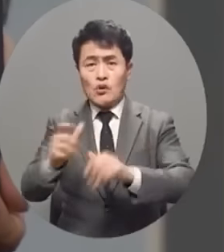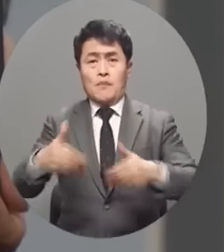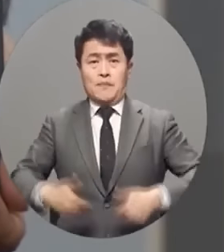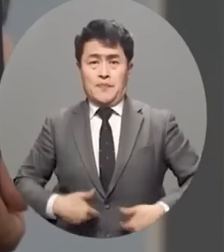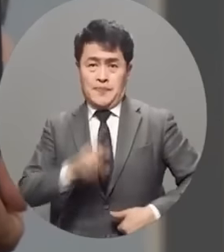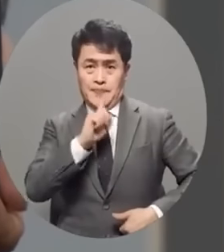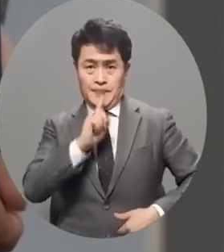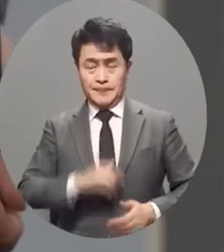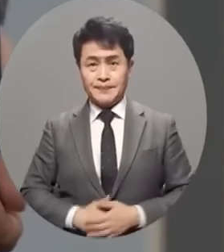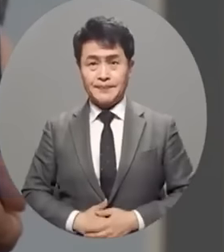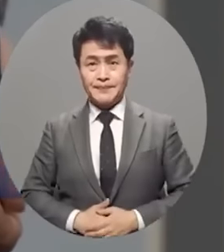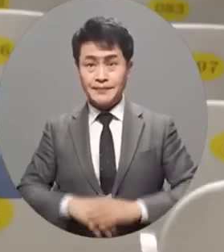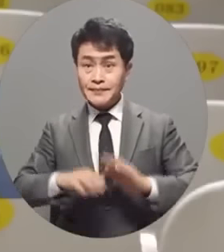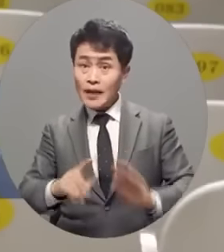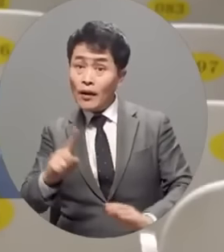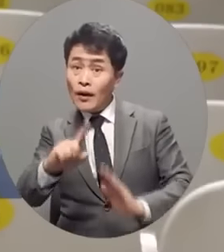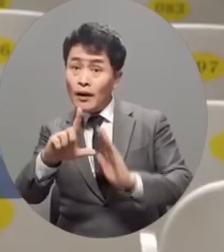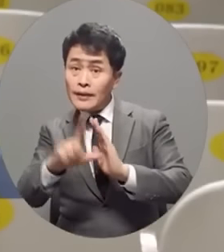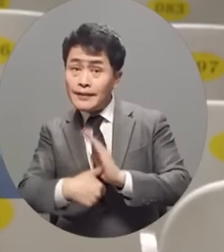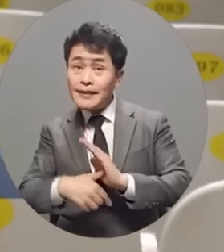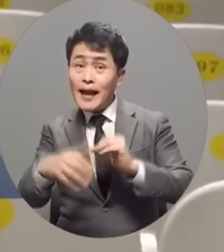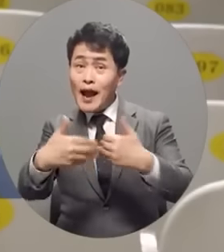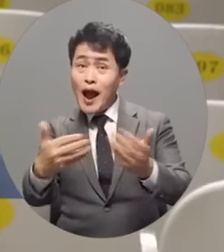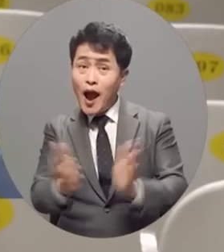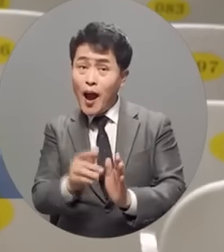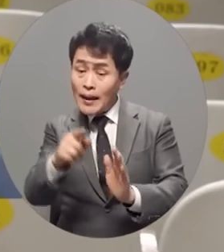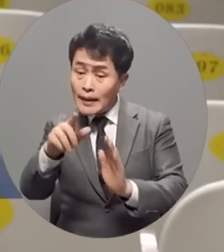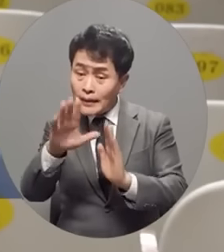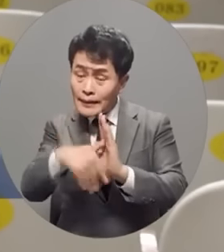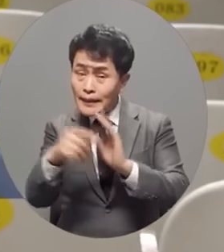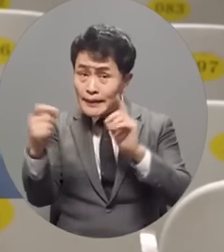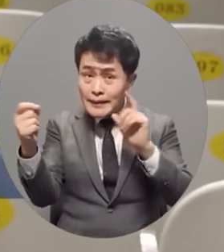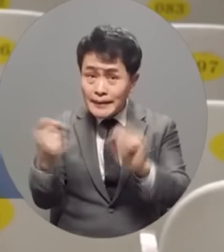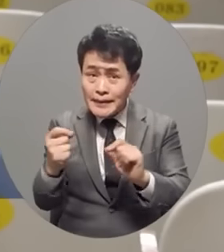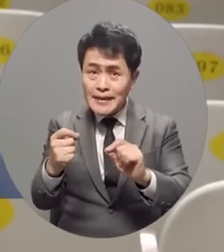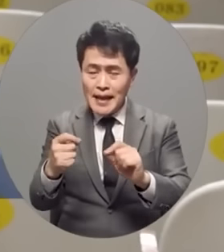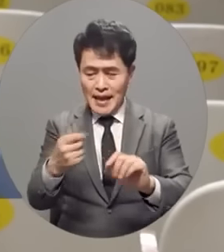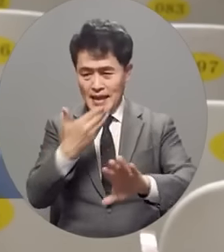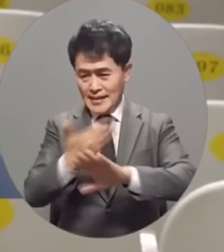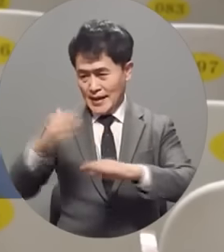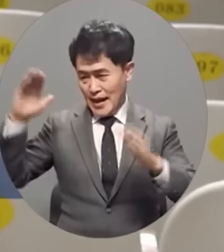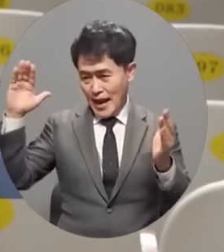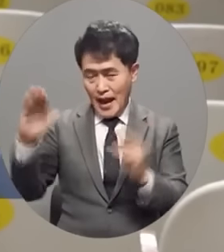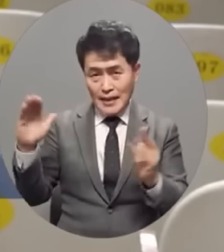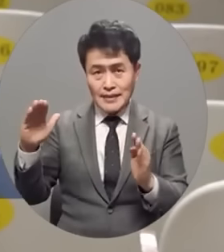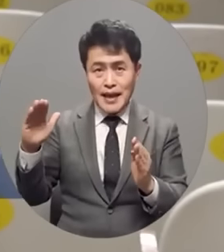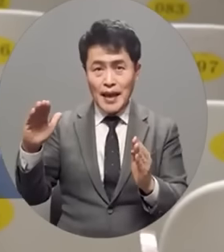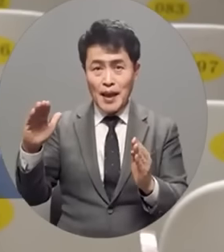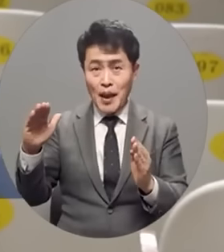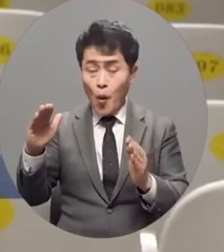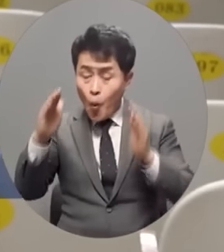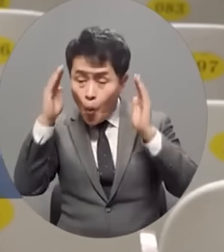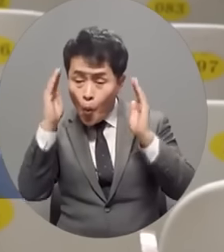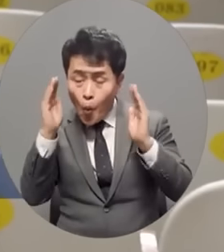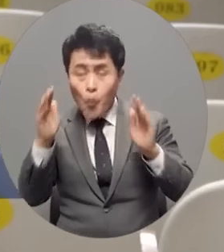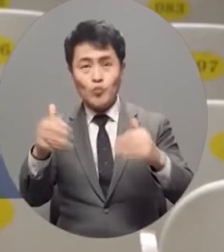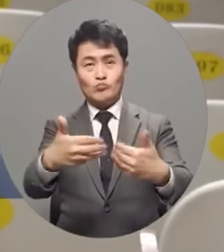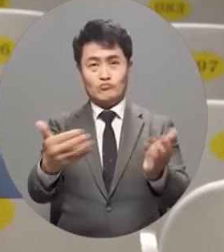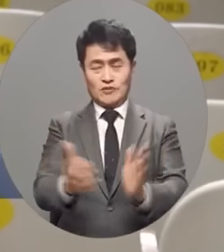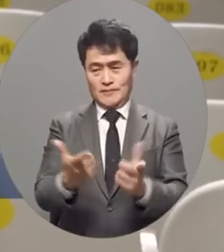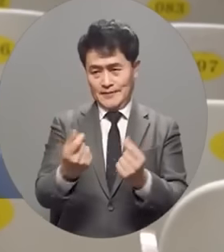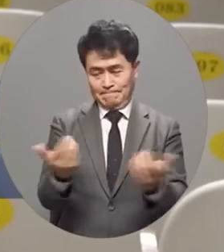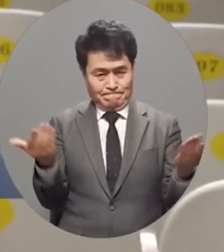지적입니다. 어느 시기에 아이들이 딱 도약해서 일반 다른 학생들하고 학습이나 이런 부분들에서